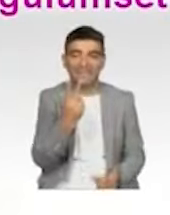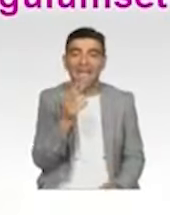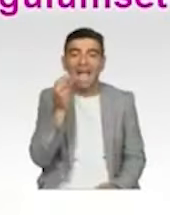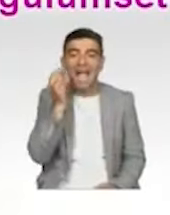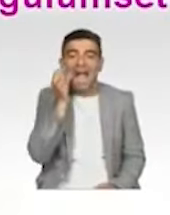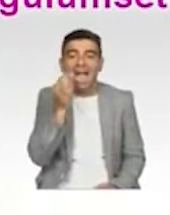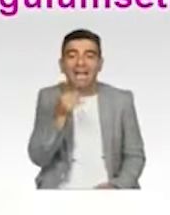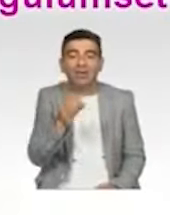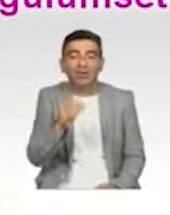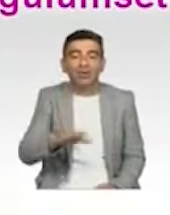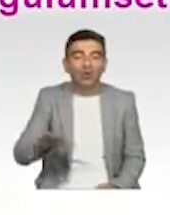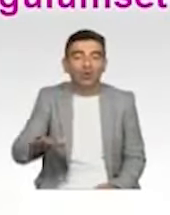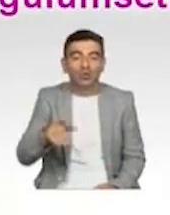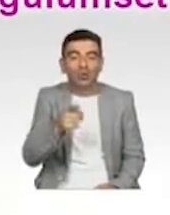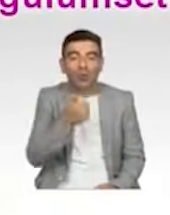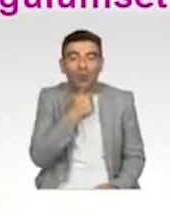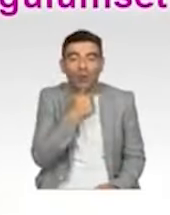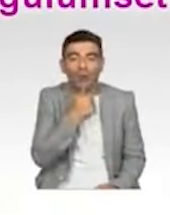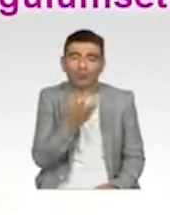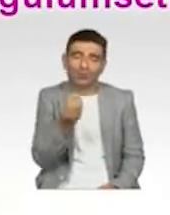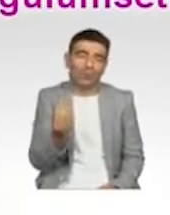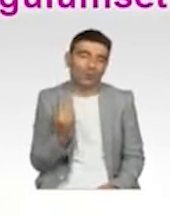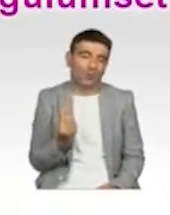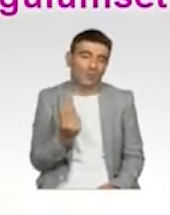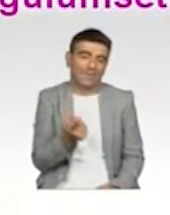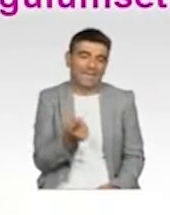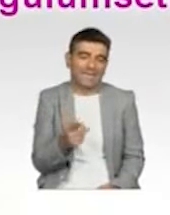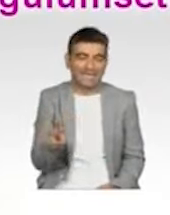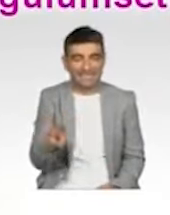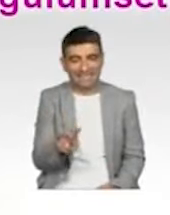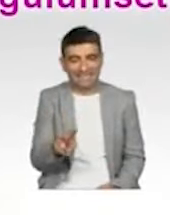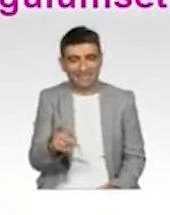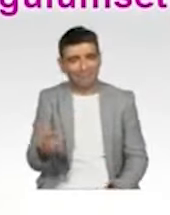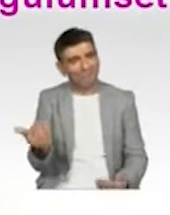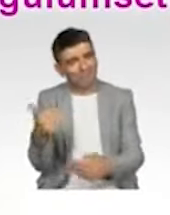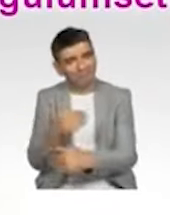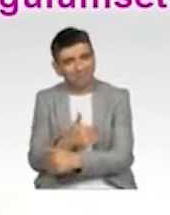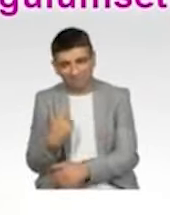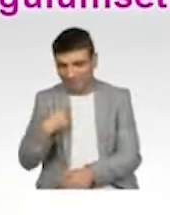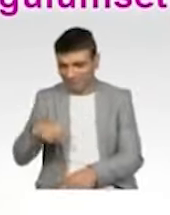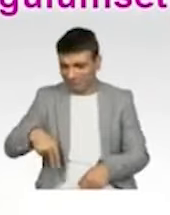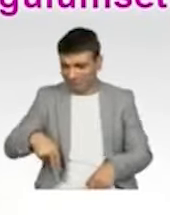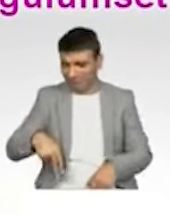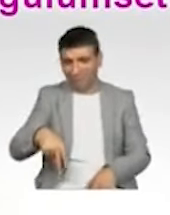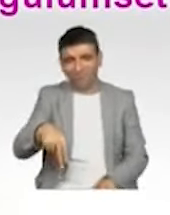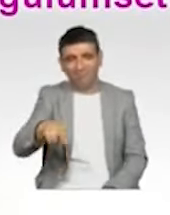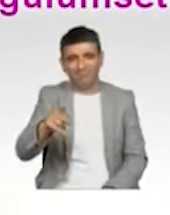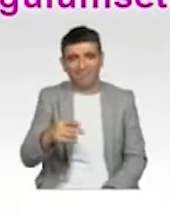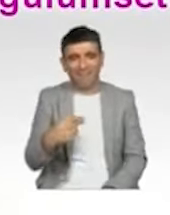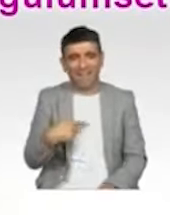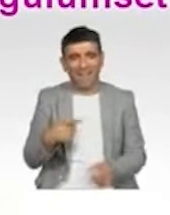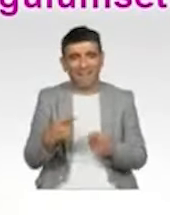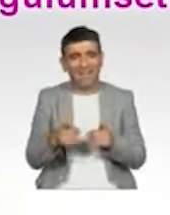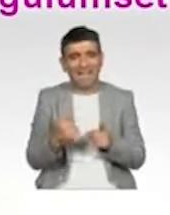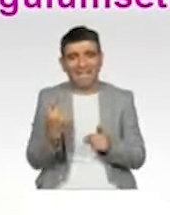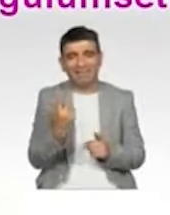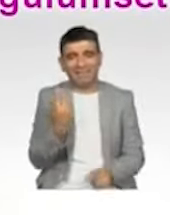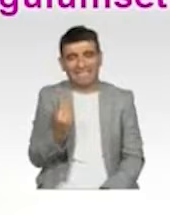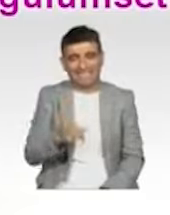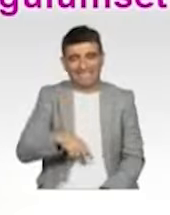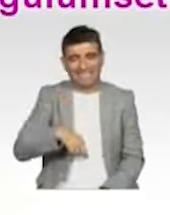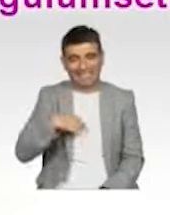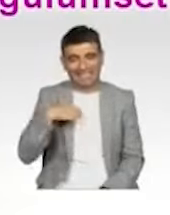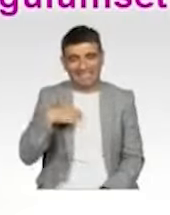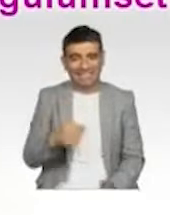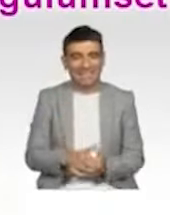annesi olmak nasıl bir duygu, nasıl bir his? Çok güzel. Böyle ikisini, birini sağıma birini soluma alıp yürüyünce kendimi böyle ayrı bir iyi